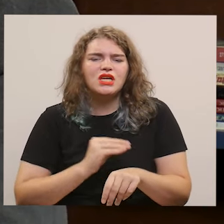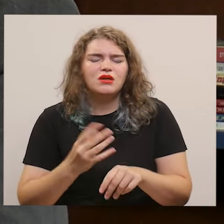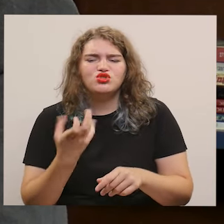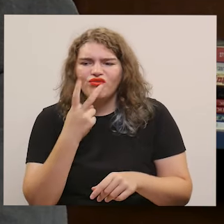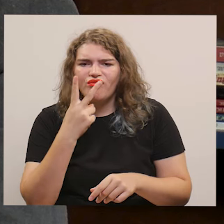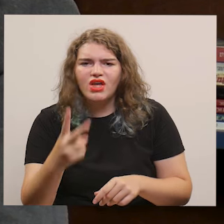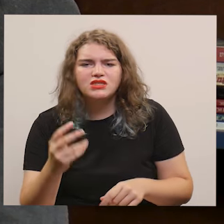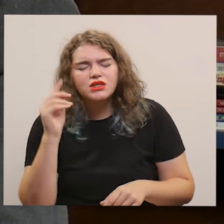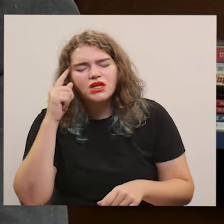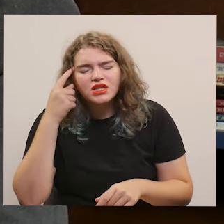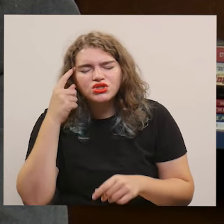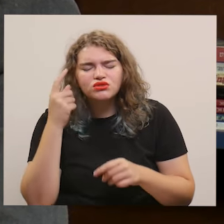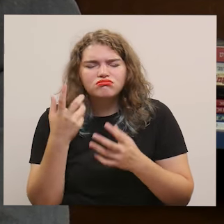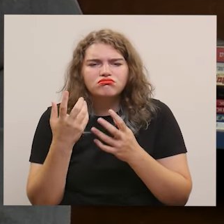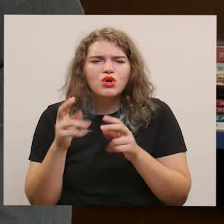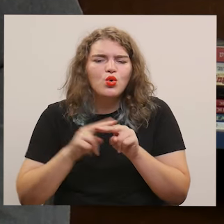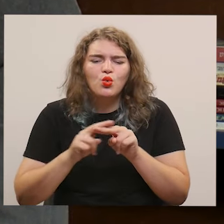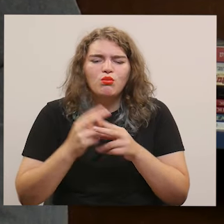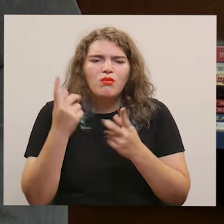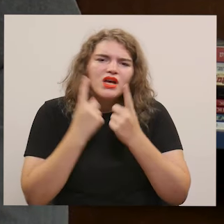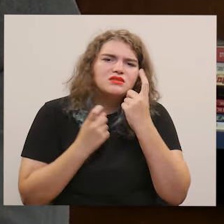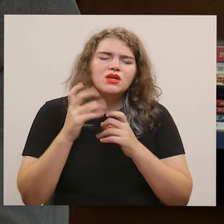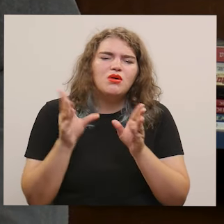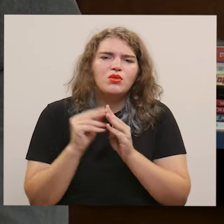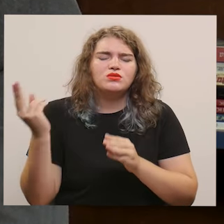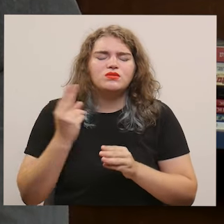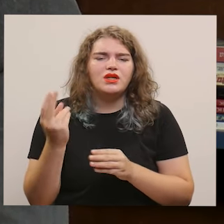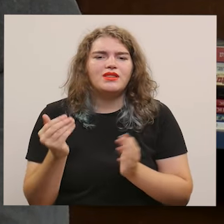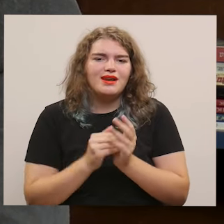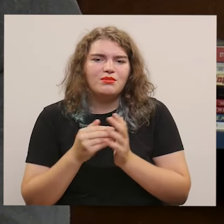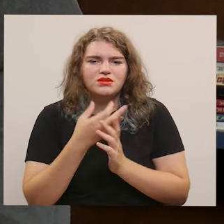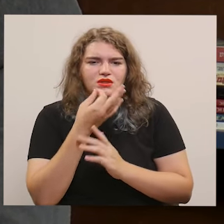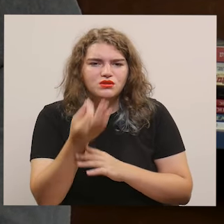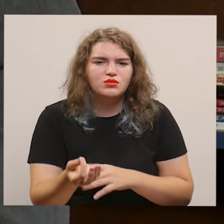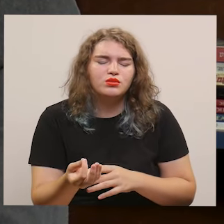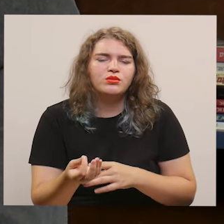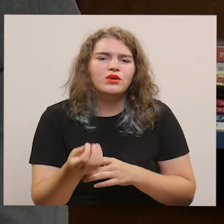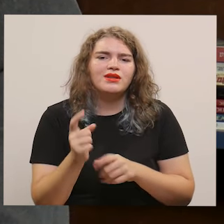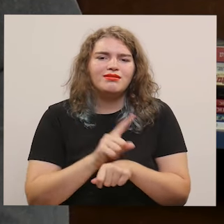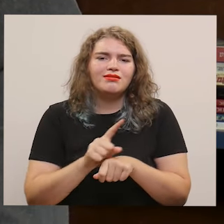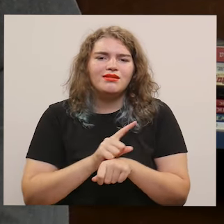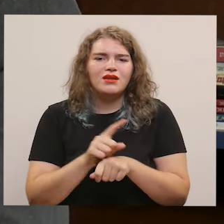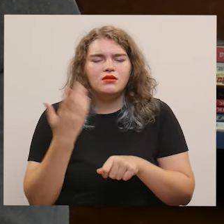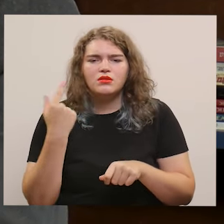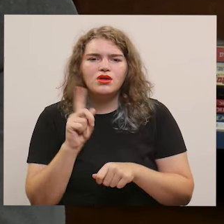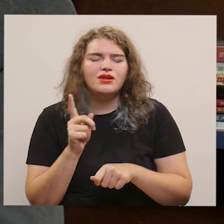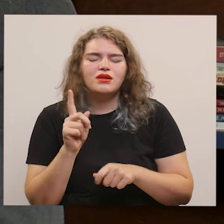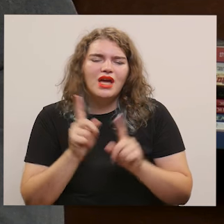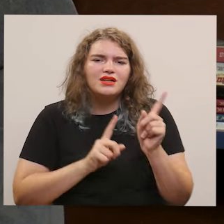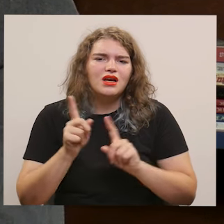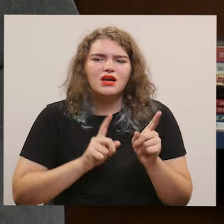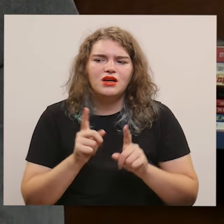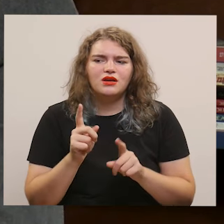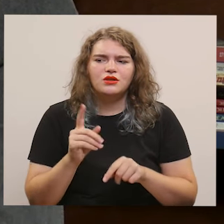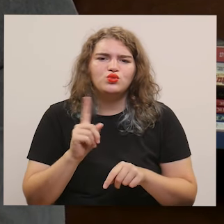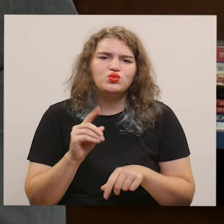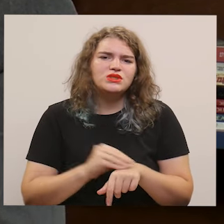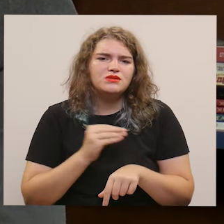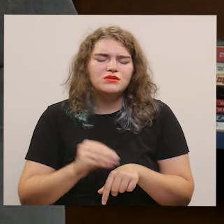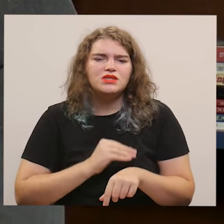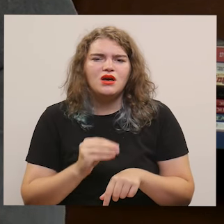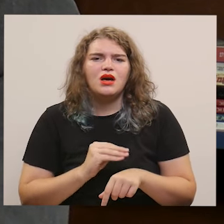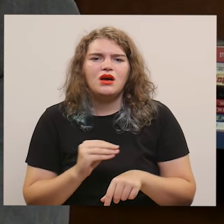vezi. Gândește-te rațional. Subliniez, în perioada aceasta, chiar dacă nu simțeam, deci n-am mai trăit niciodată așa